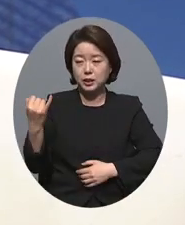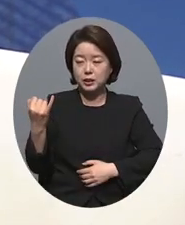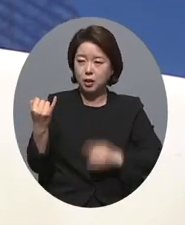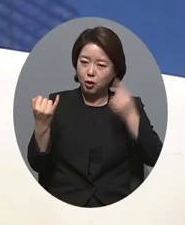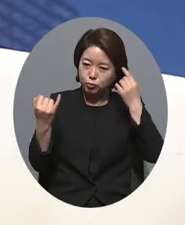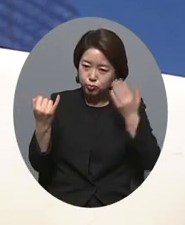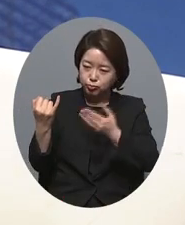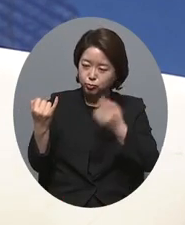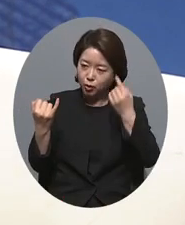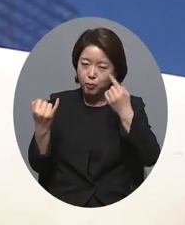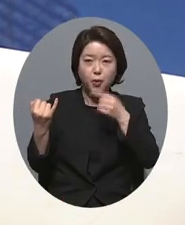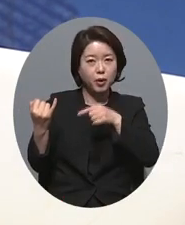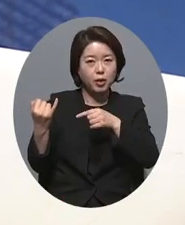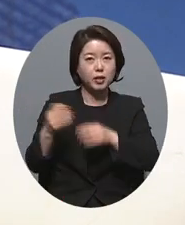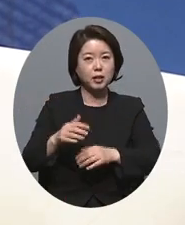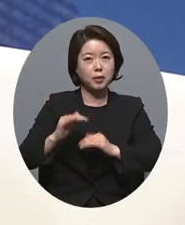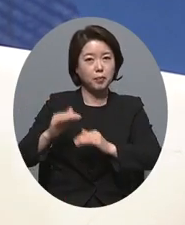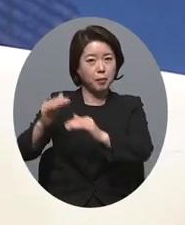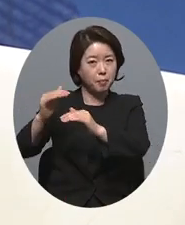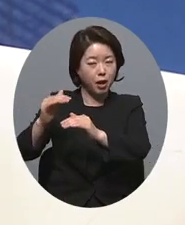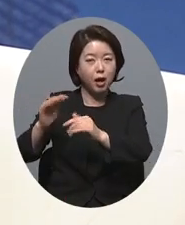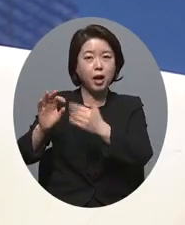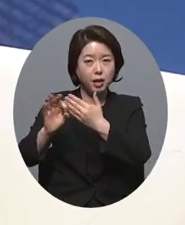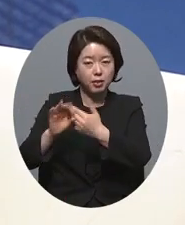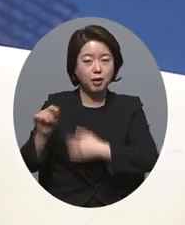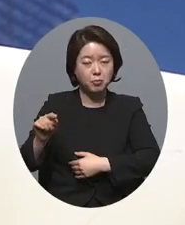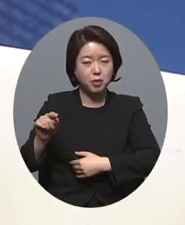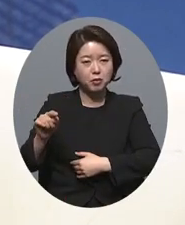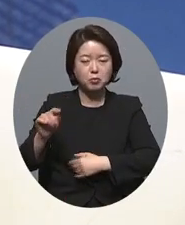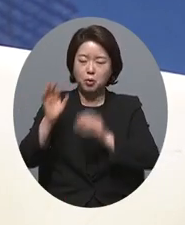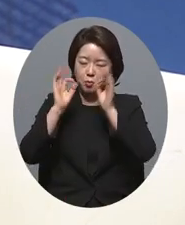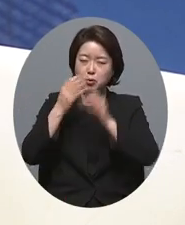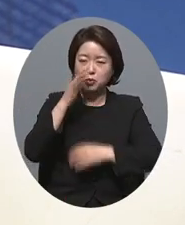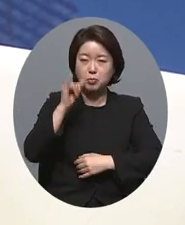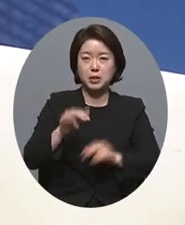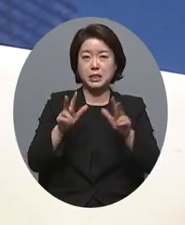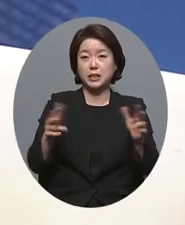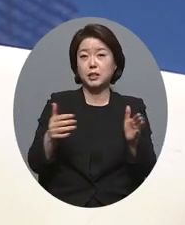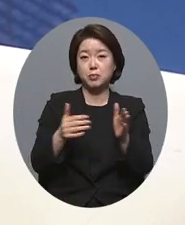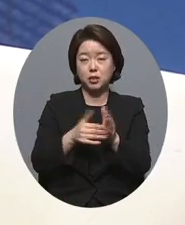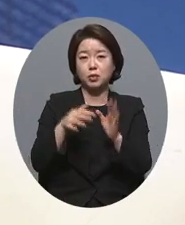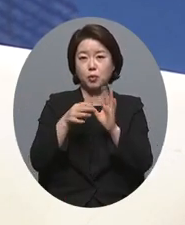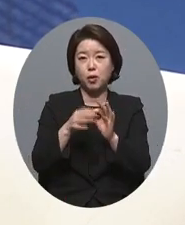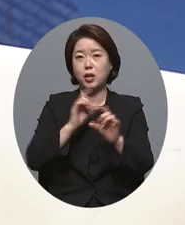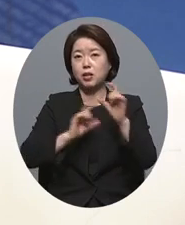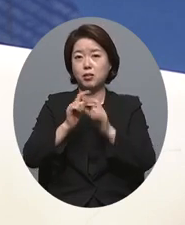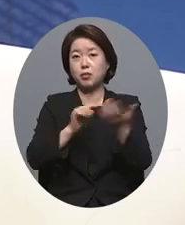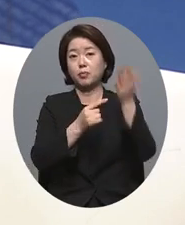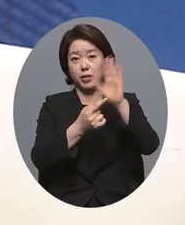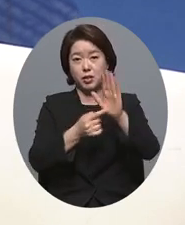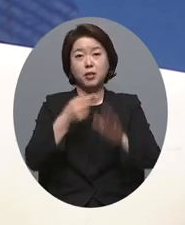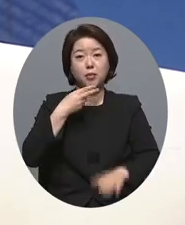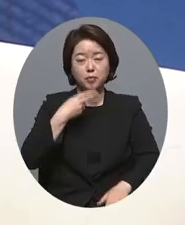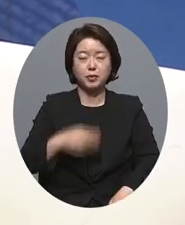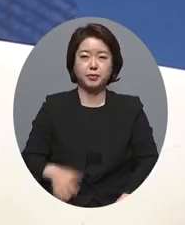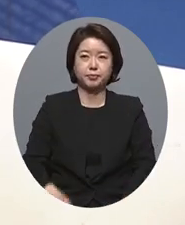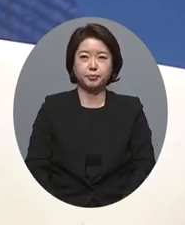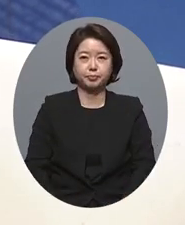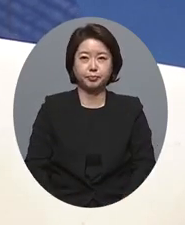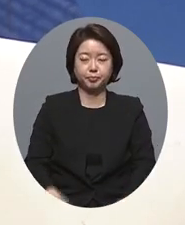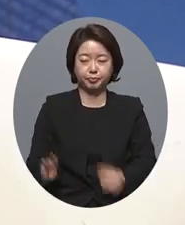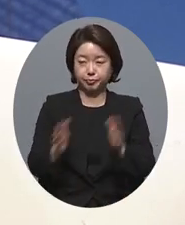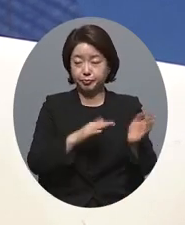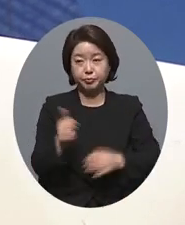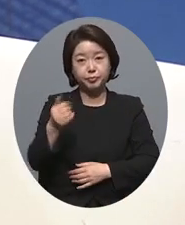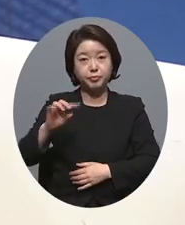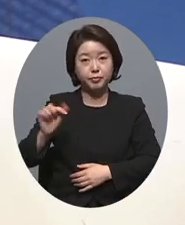이루어지지 않을까라는 생각이 드는데 아직까지는 적어도 지금까지는 관련 내용은 더 드러난 것은 없는 그런 상태입니다. 그리고 한동훈